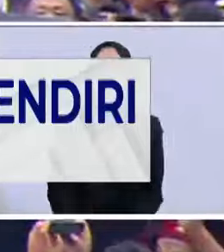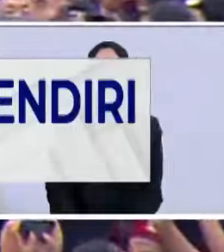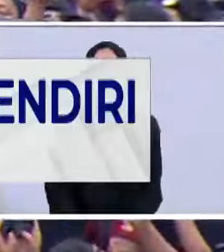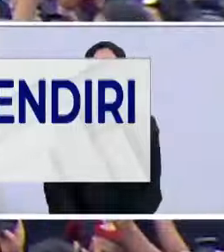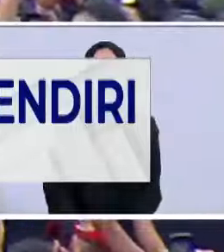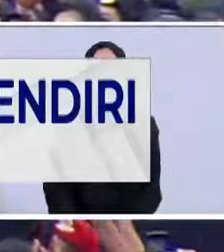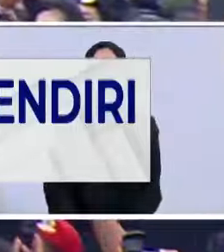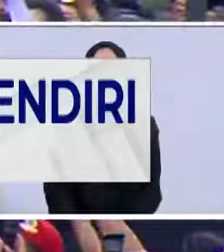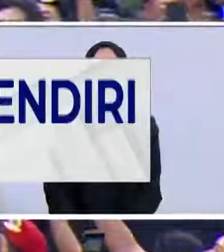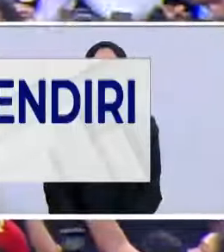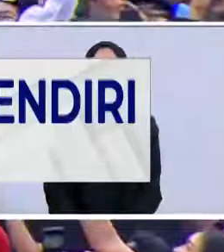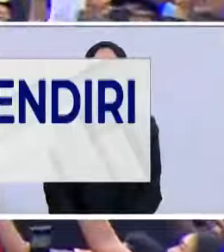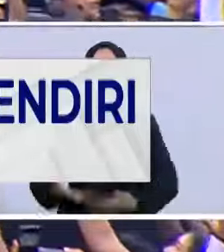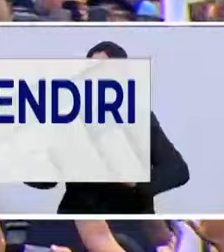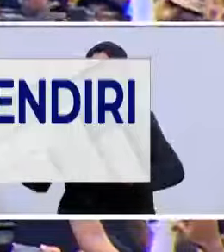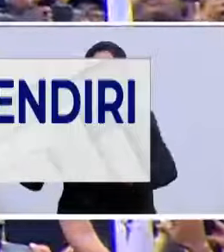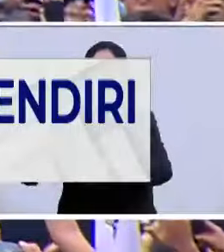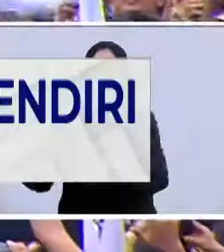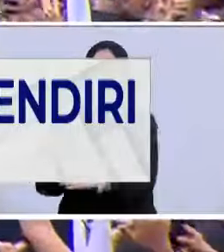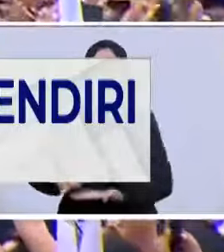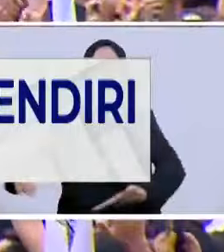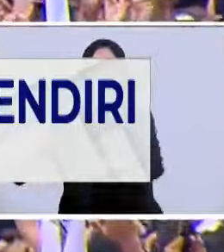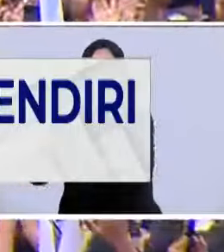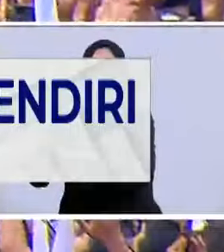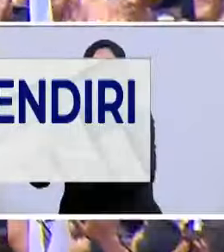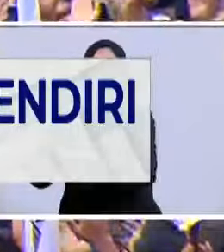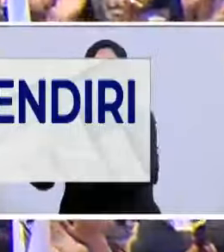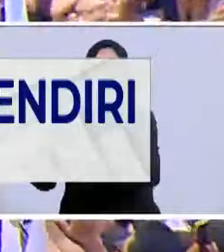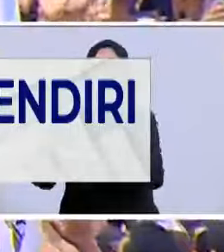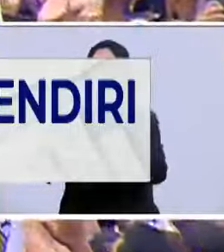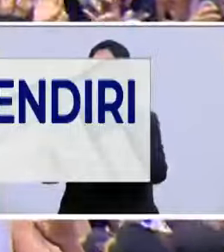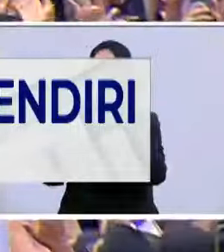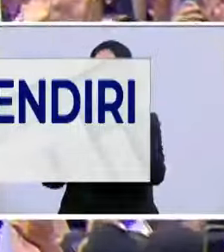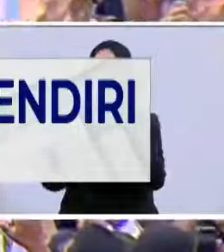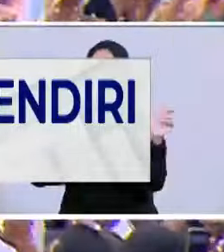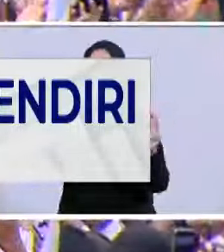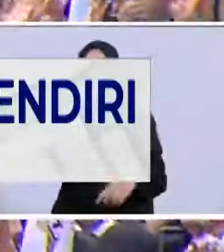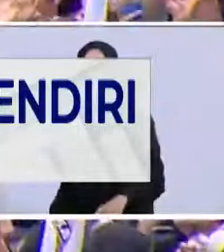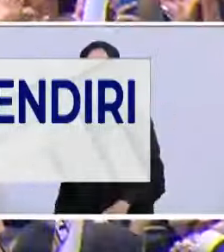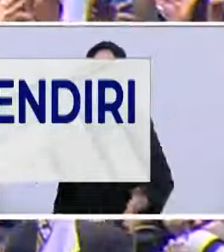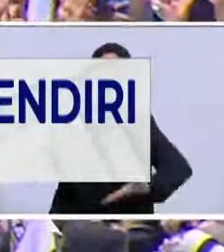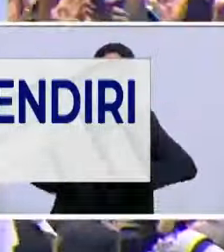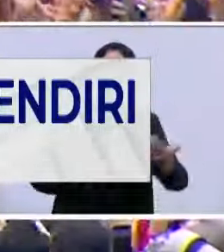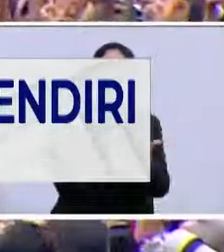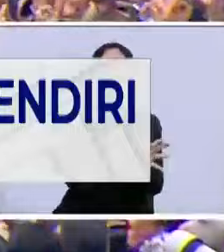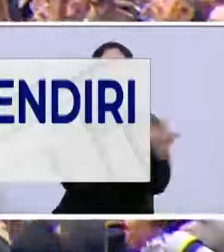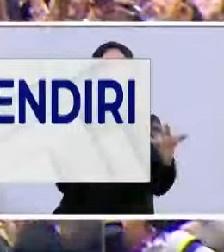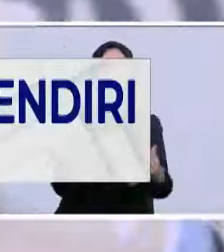Biarkan mereka semua memberikan layanan terbaik untuk anak-anak bangsa negeri ini.